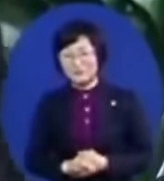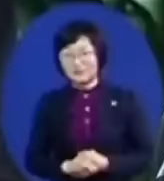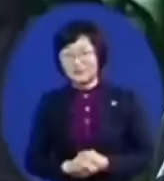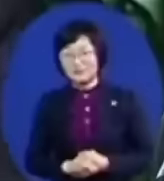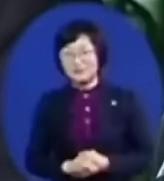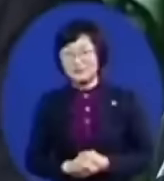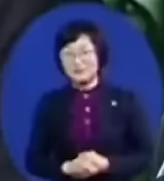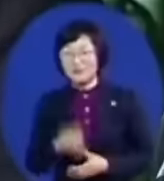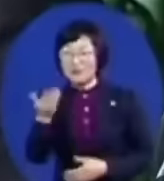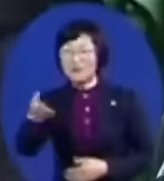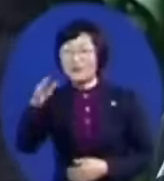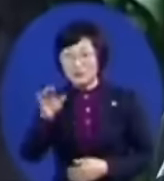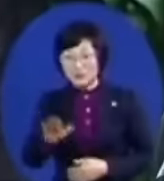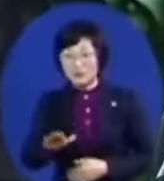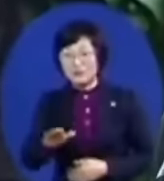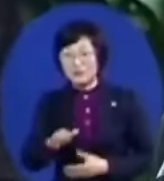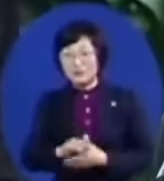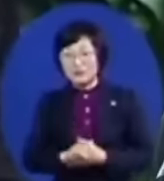그런데